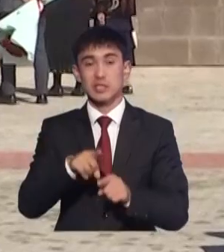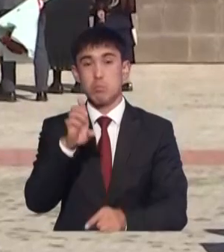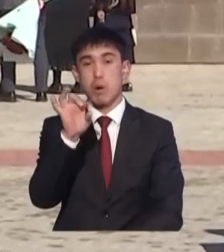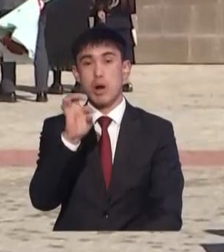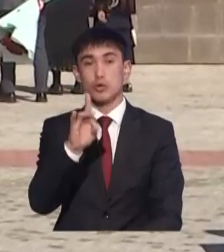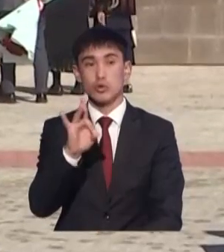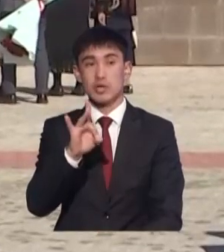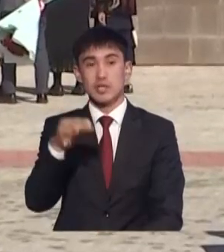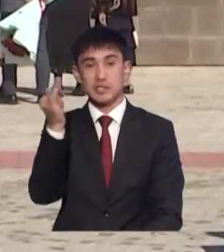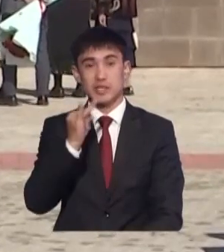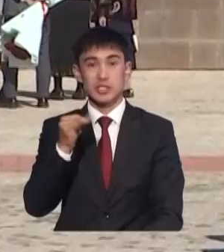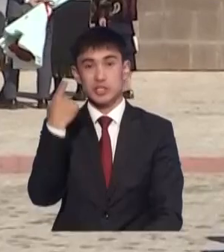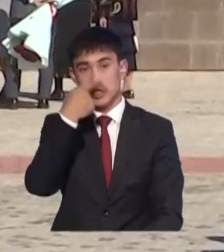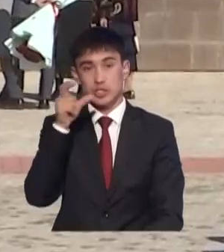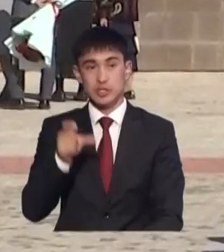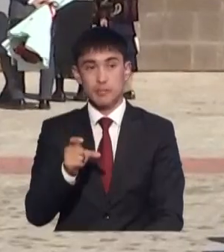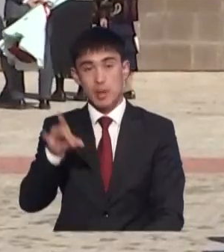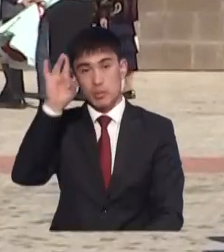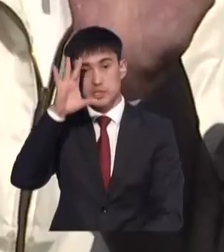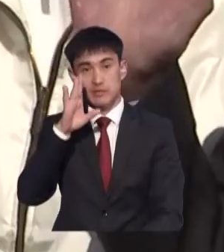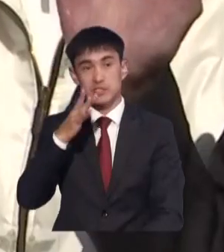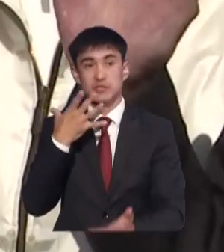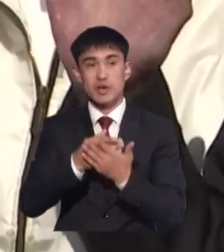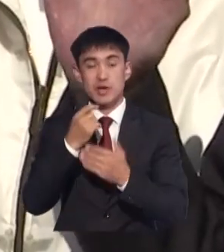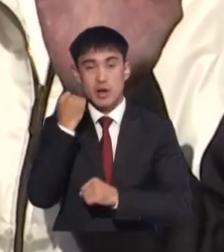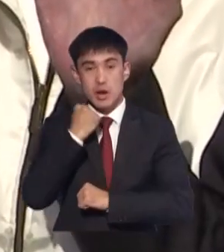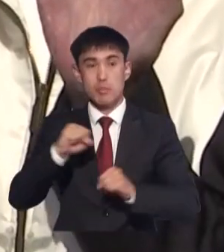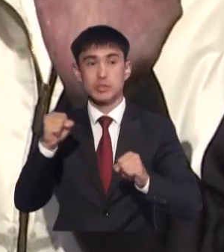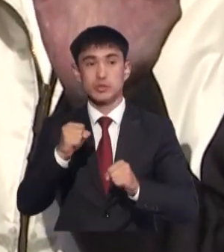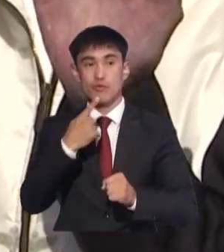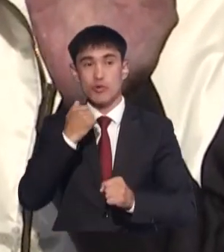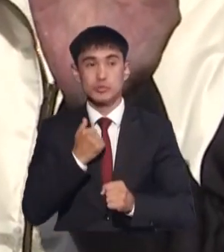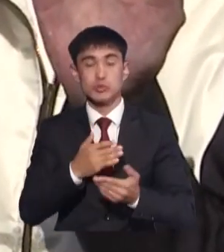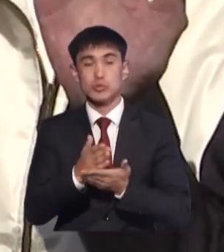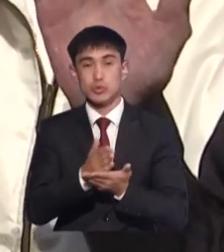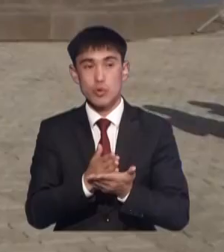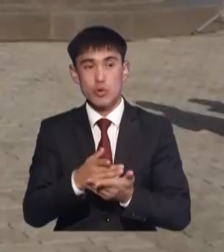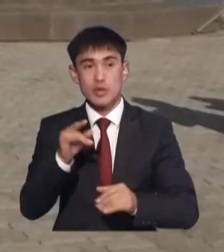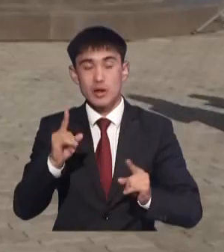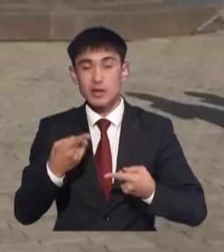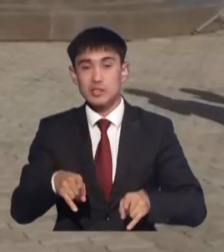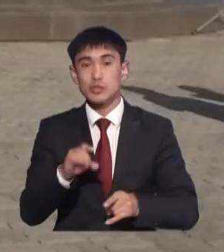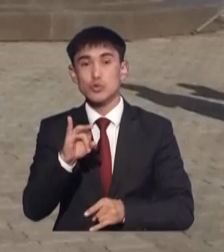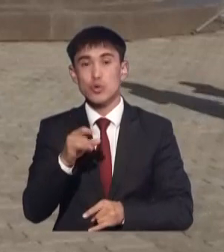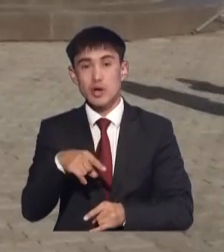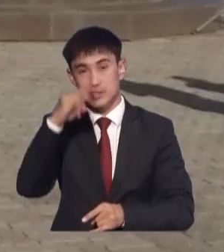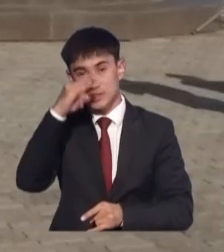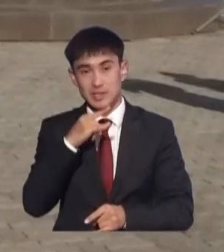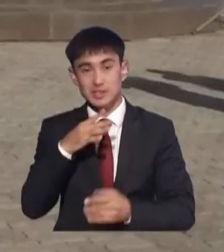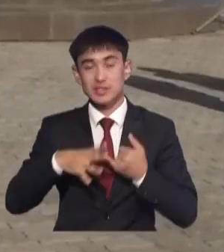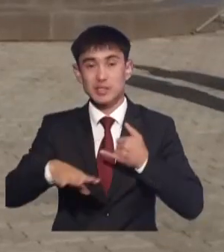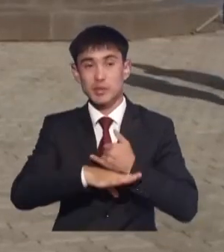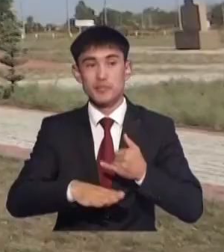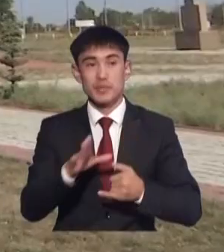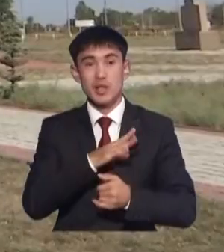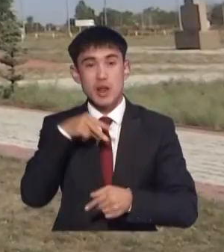Бахадур Батыр, историческая личность, прославившаяся своей храбростью и воинскими заслугами. Он родился на юго-востоке казахских земель и